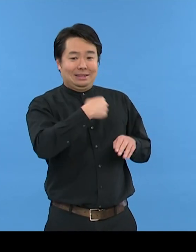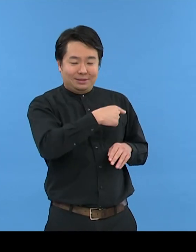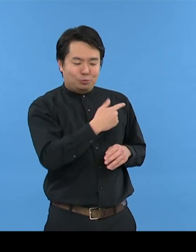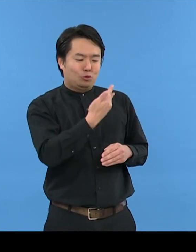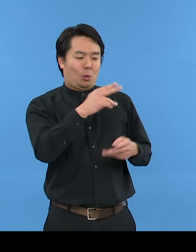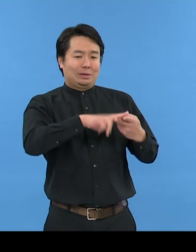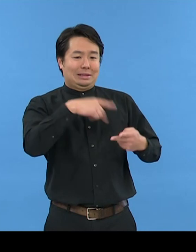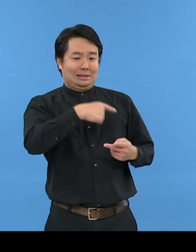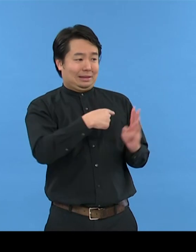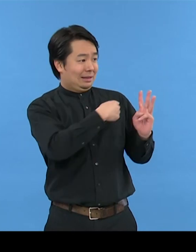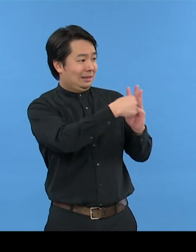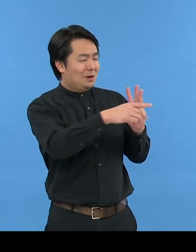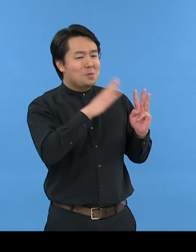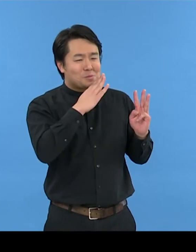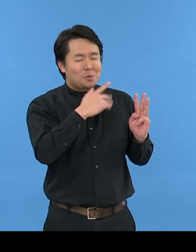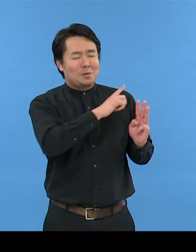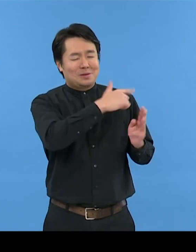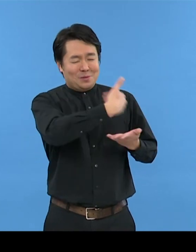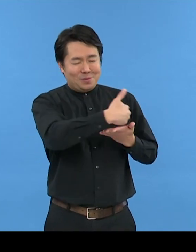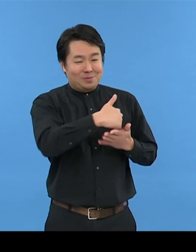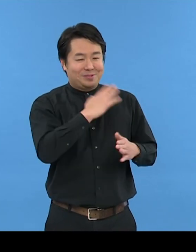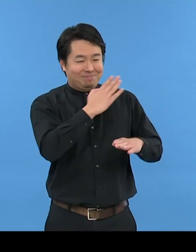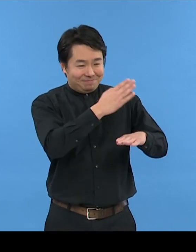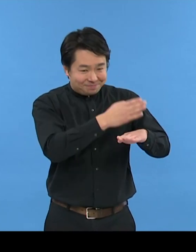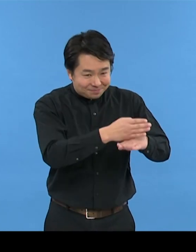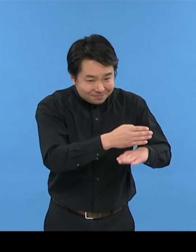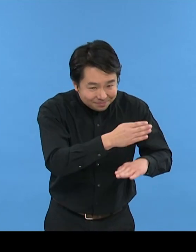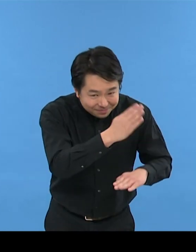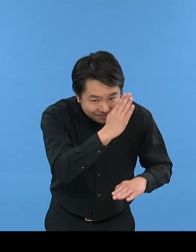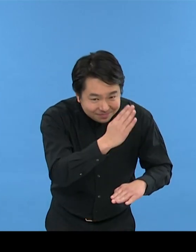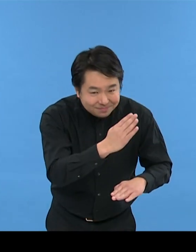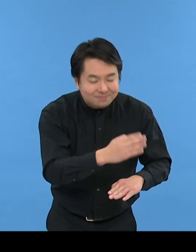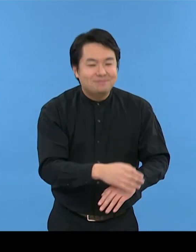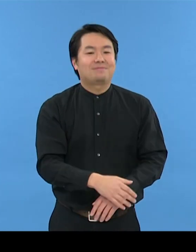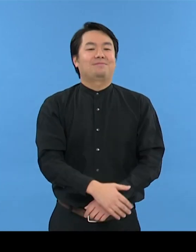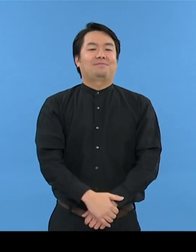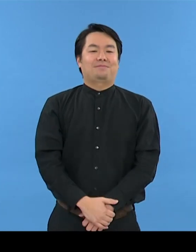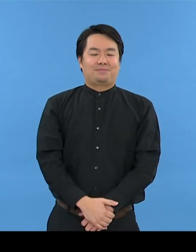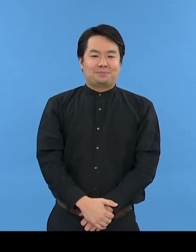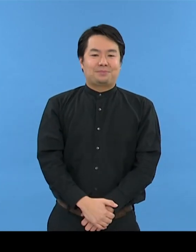歌に先生久保井先生本日はどうもありがとうございました